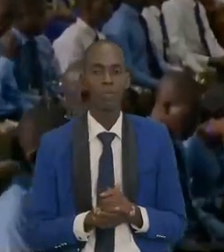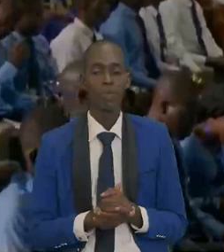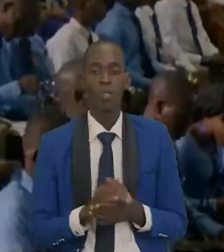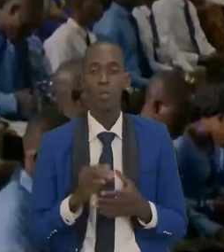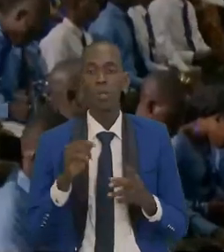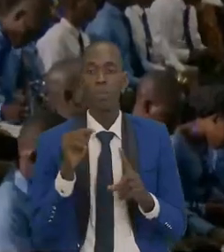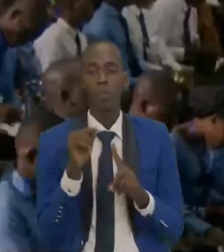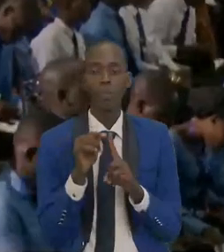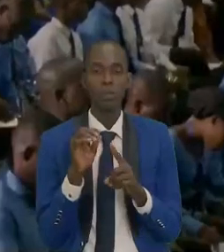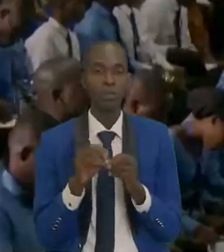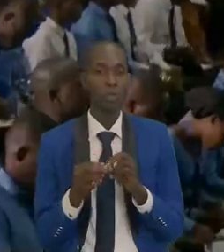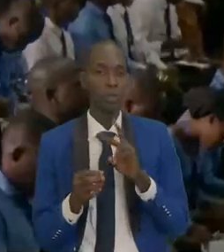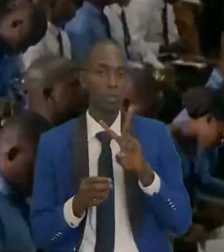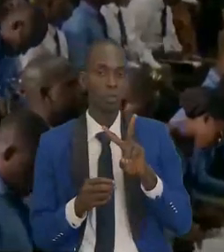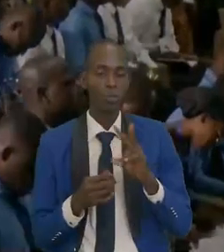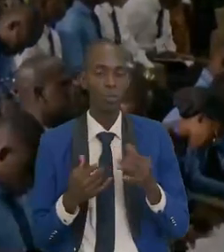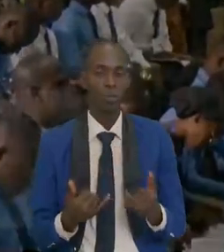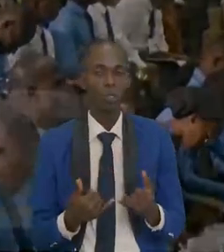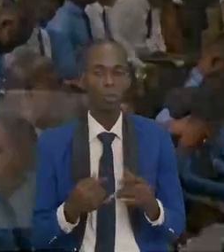Deuxième élément maintenant.